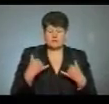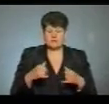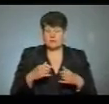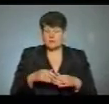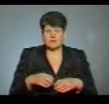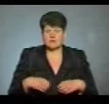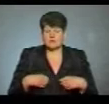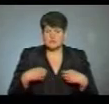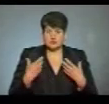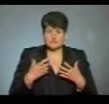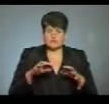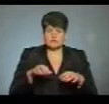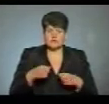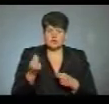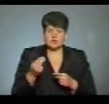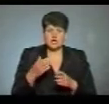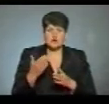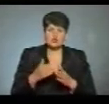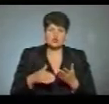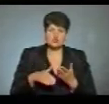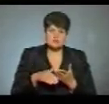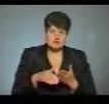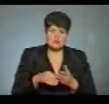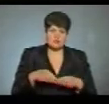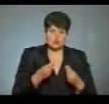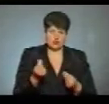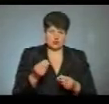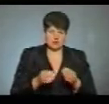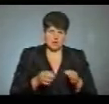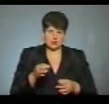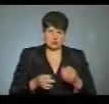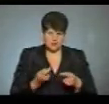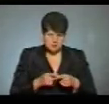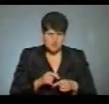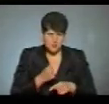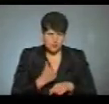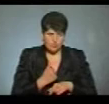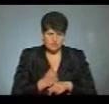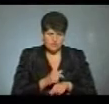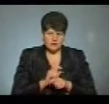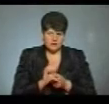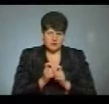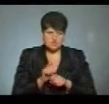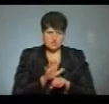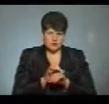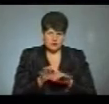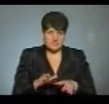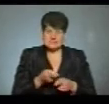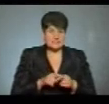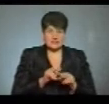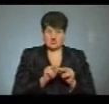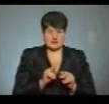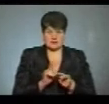Вилучаються гроші на субсидії, але при цьому додаються гроші на суддів. Це в нас головні борці з коронавірусом. Бюджет несправедливий,